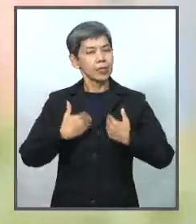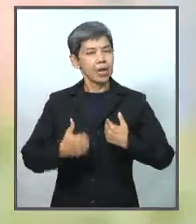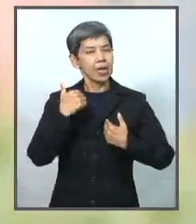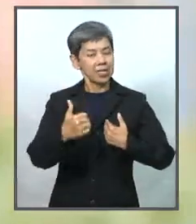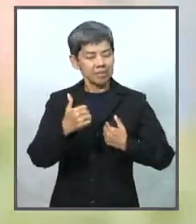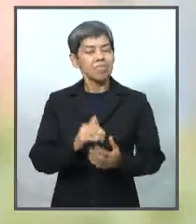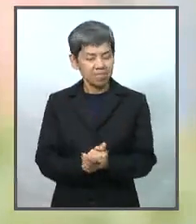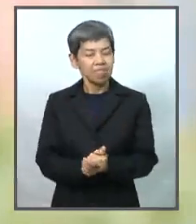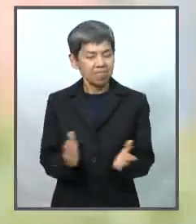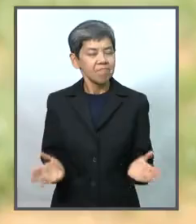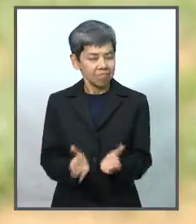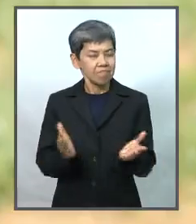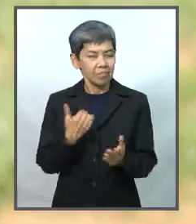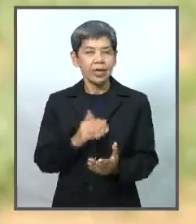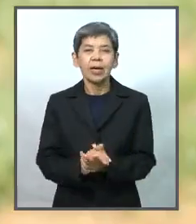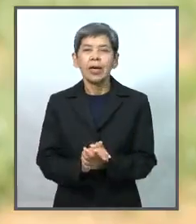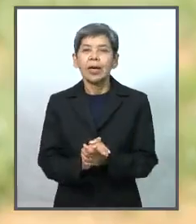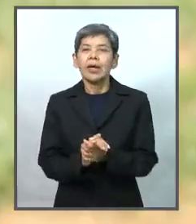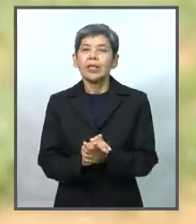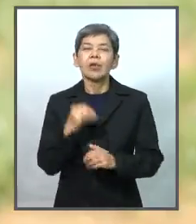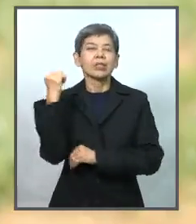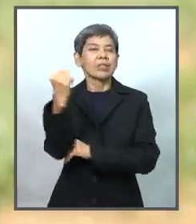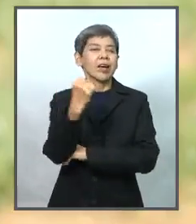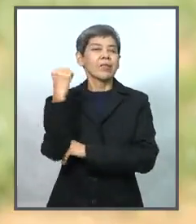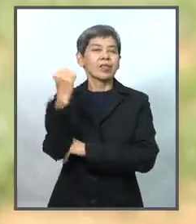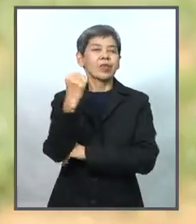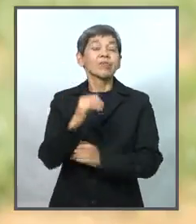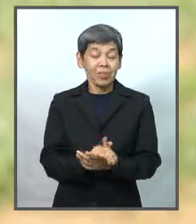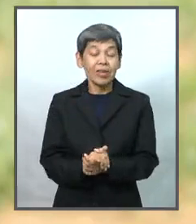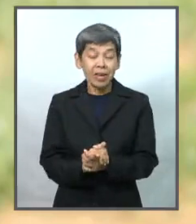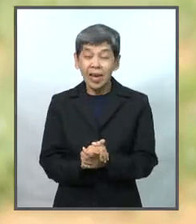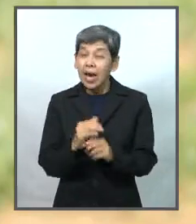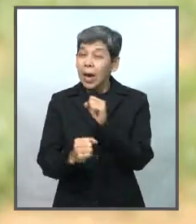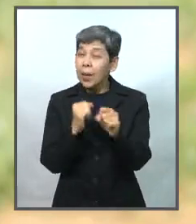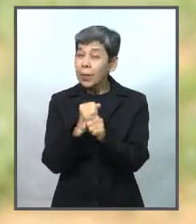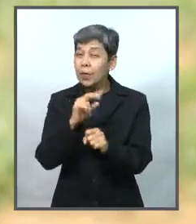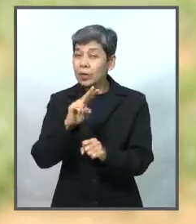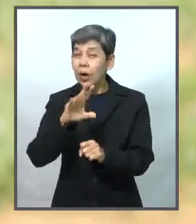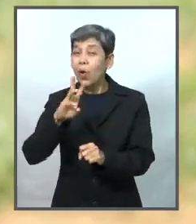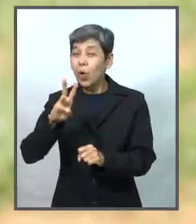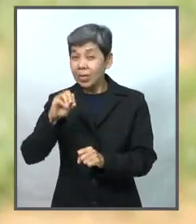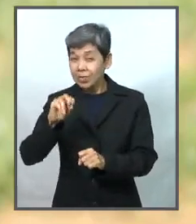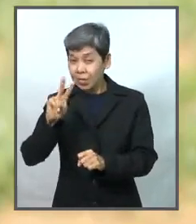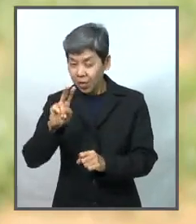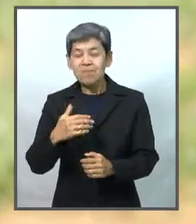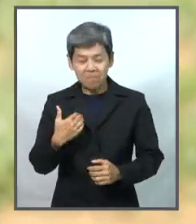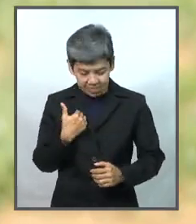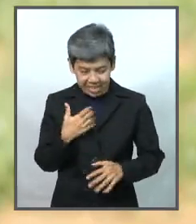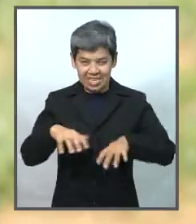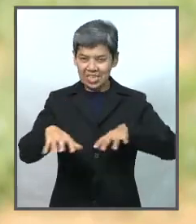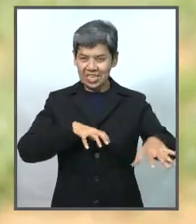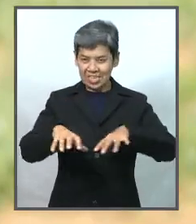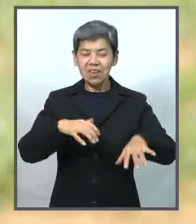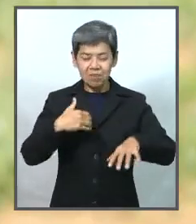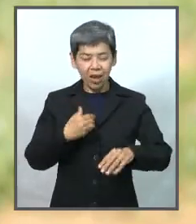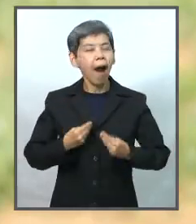วิตที่ดีมาโดยตลอดนะครับนั่นก็คือสภาสังคมสงเคราะห์นะครับซึ่งในช่วงปลายปี2562นะครับก็ได้จัดง